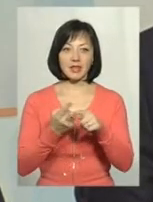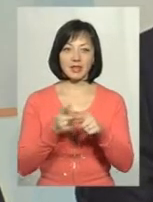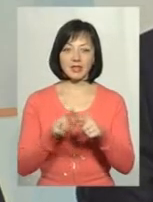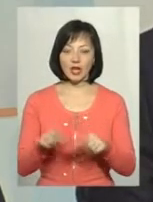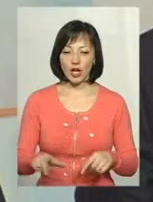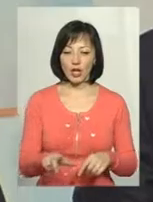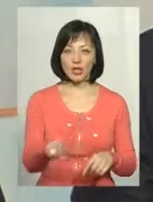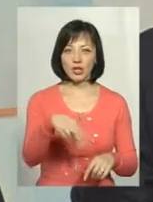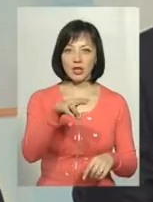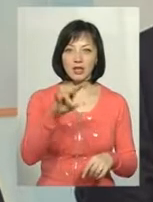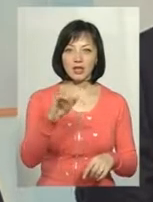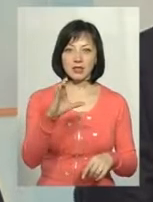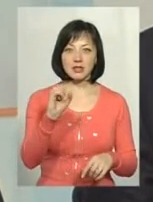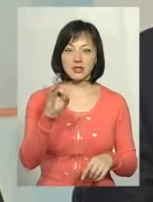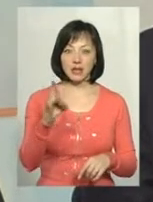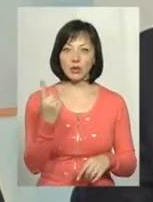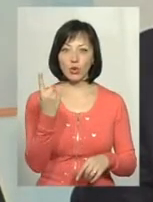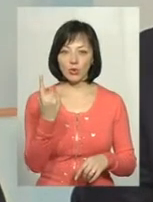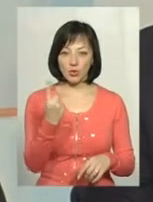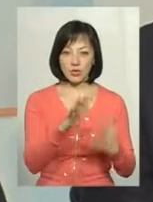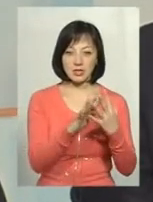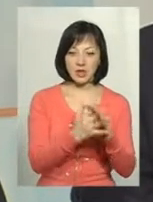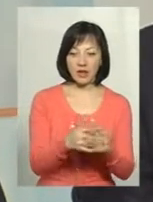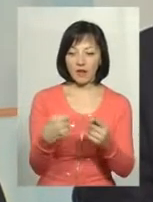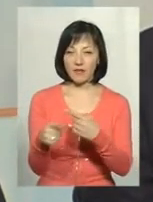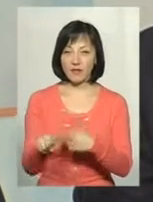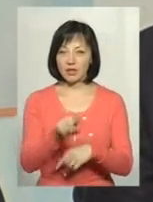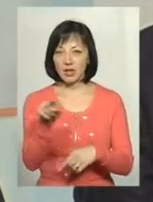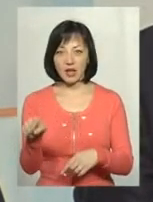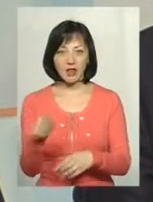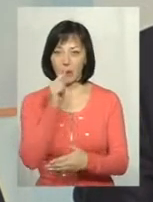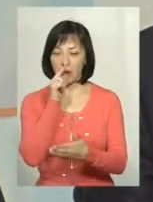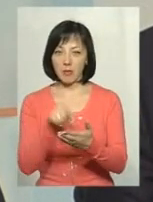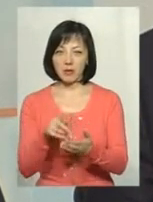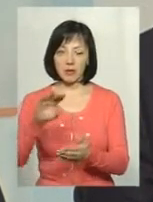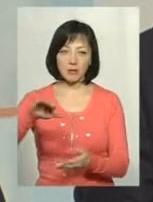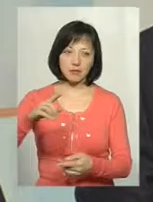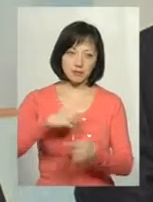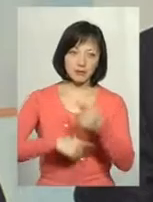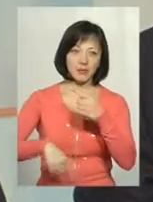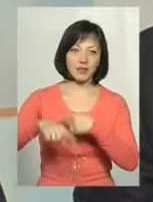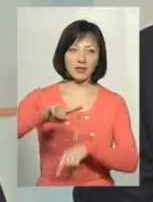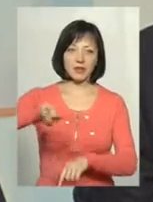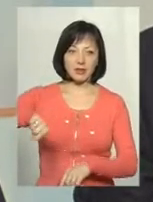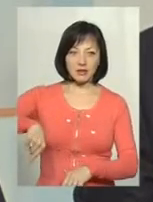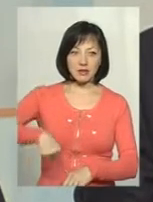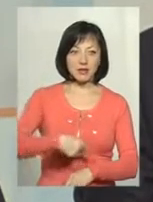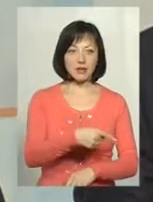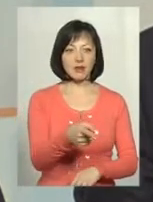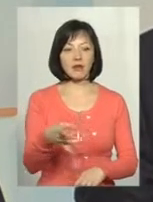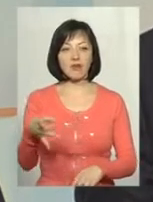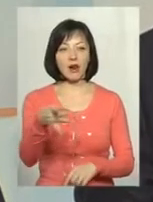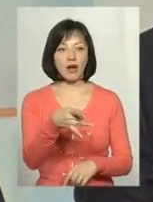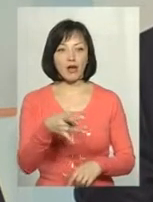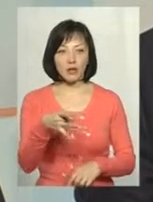річки Дністер. Практично з одного населеного пункту в інший не попадеш напряму, треба повертатися в райцентр.